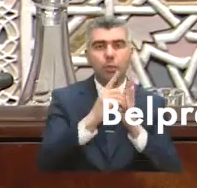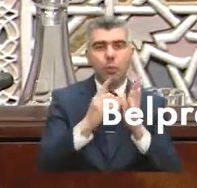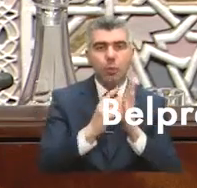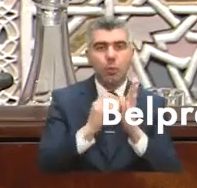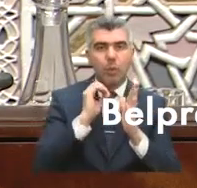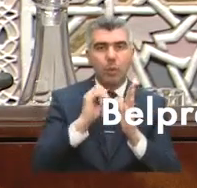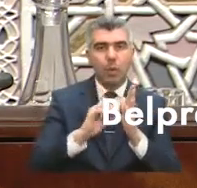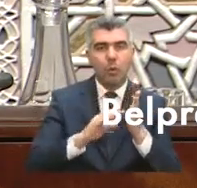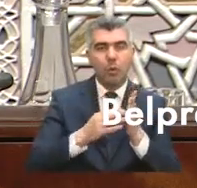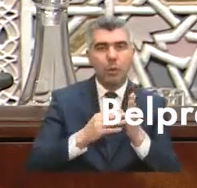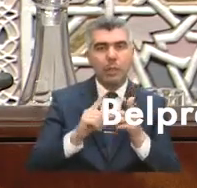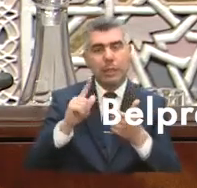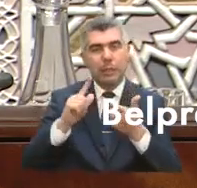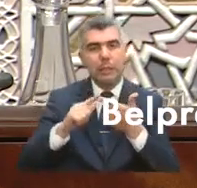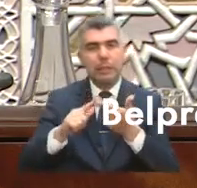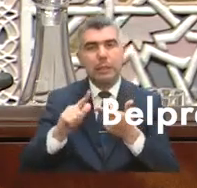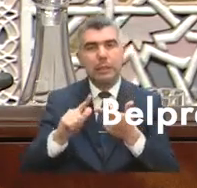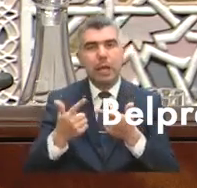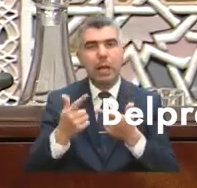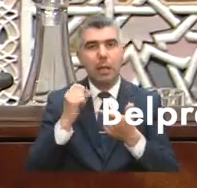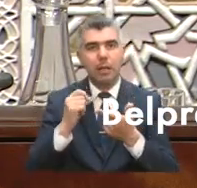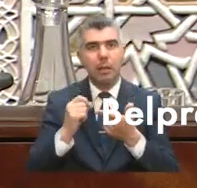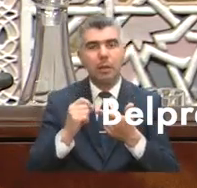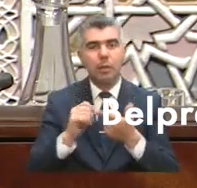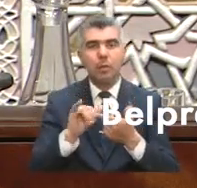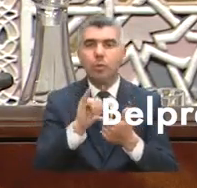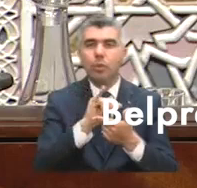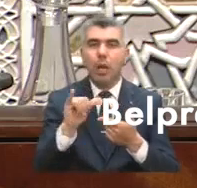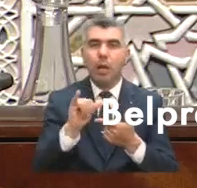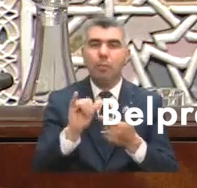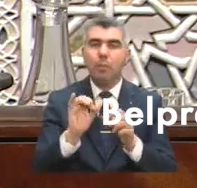لها المرتبة الثانية.